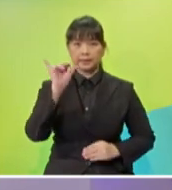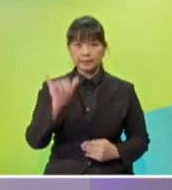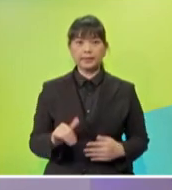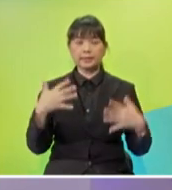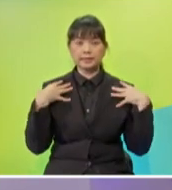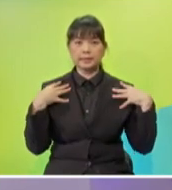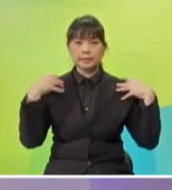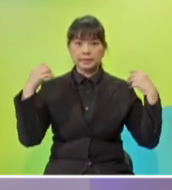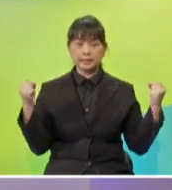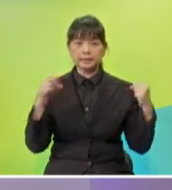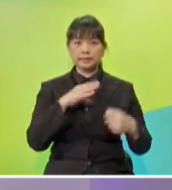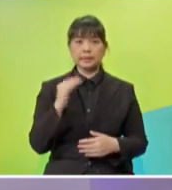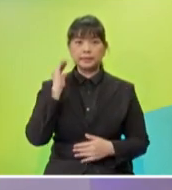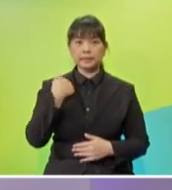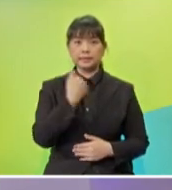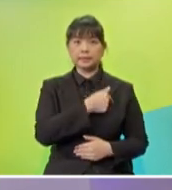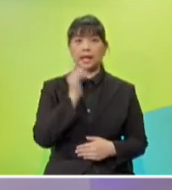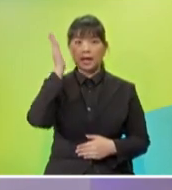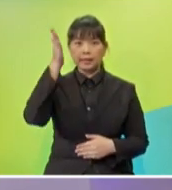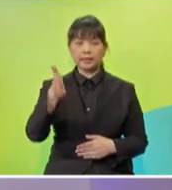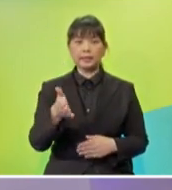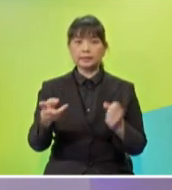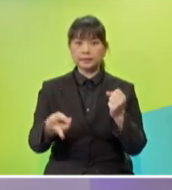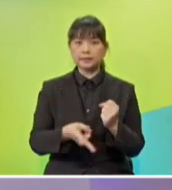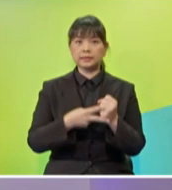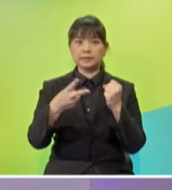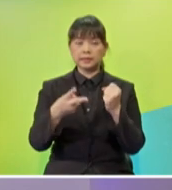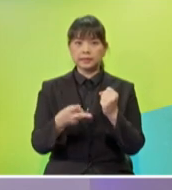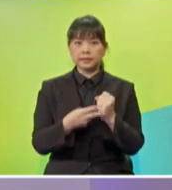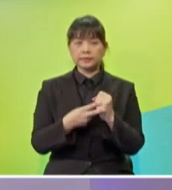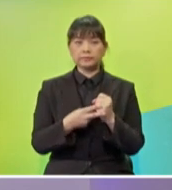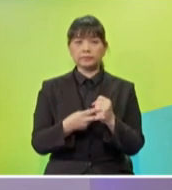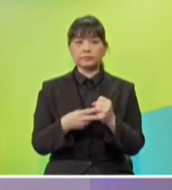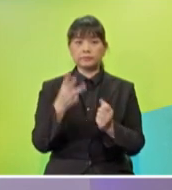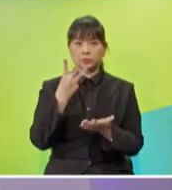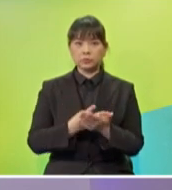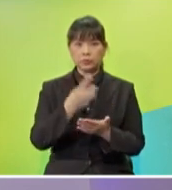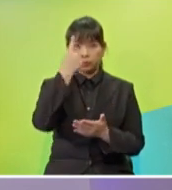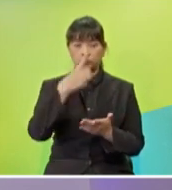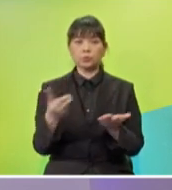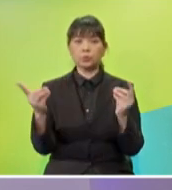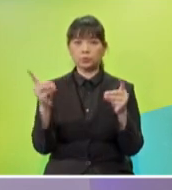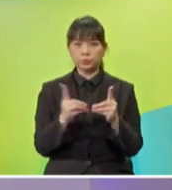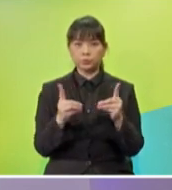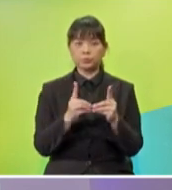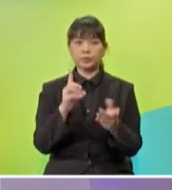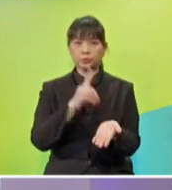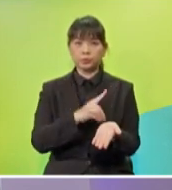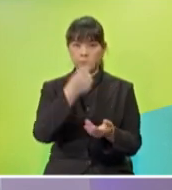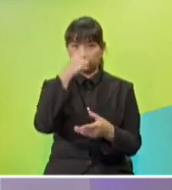kita akan jimat Dwi kita untuk jumbo dokter mendapatkan